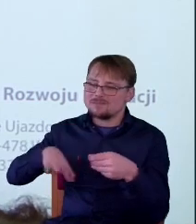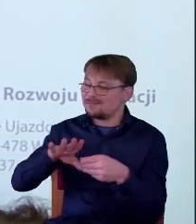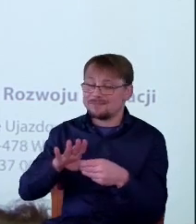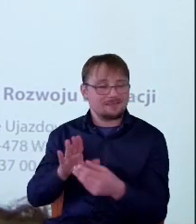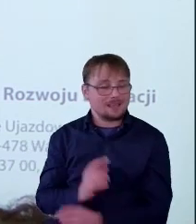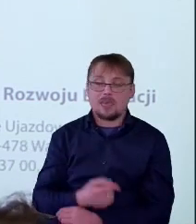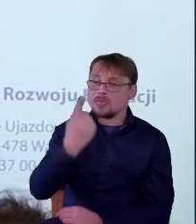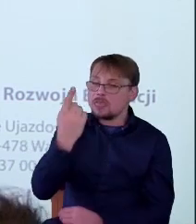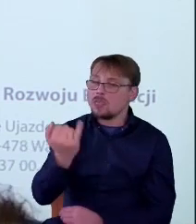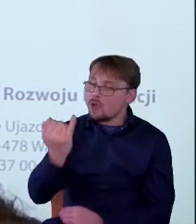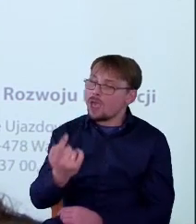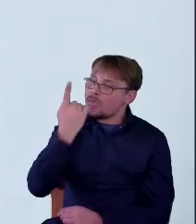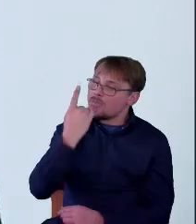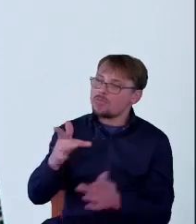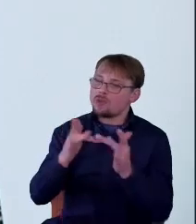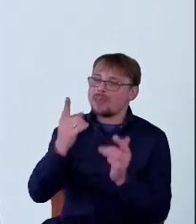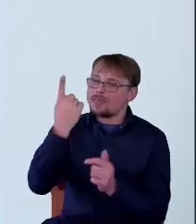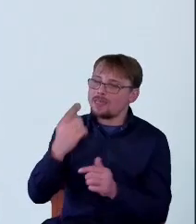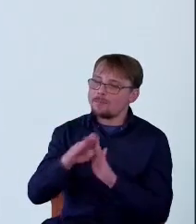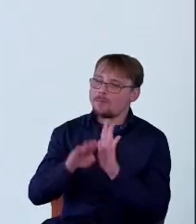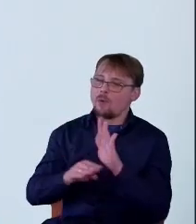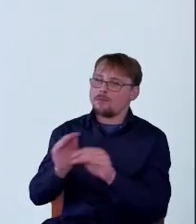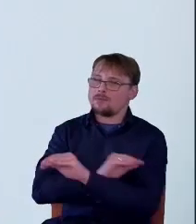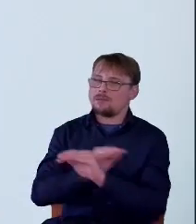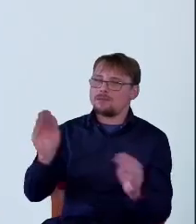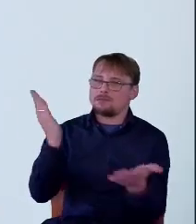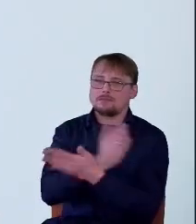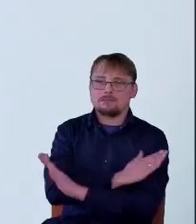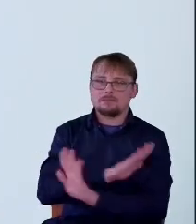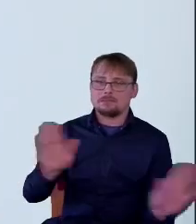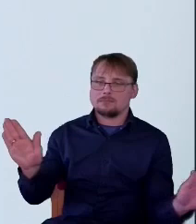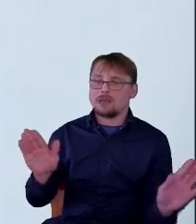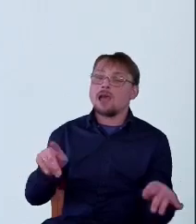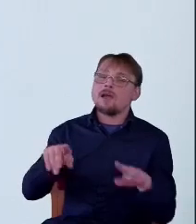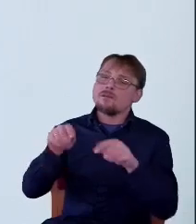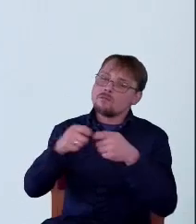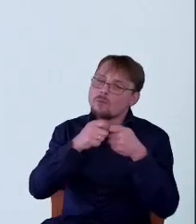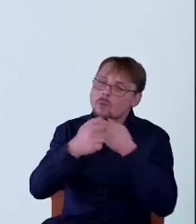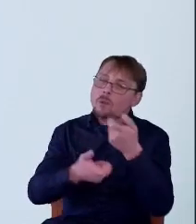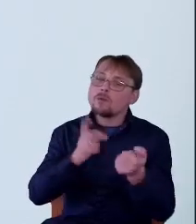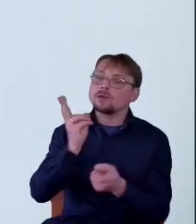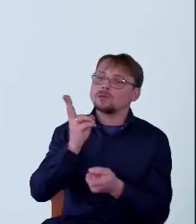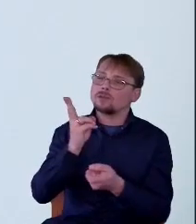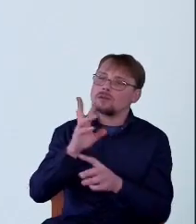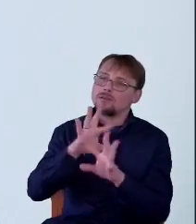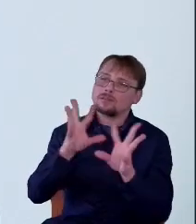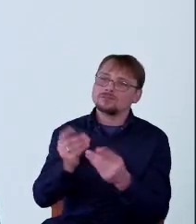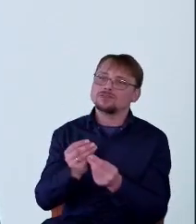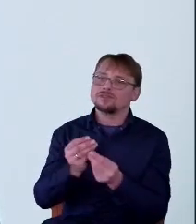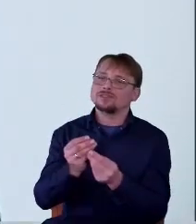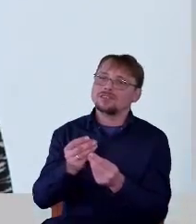ma jeden indywidualny program edukacyjno-terapeutyczny opracowywany wspólnie przez tych wszystkich ważnych dla